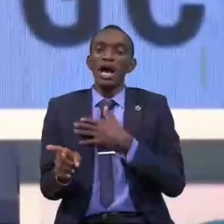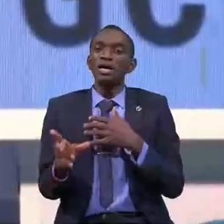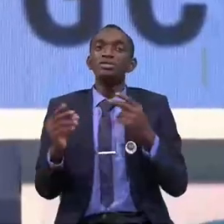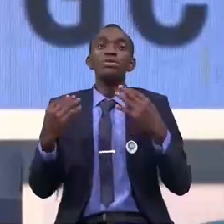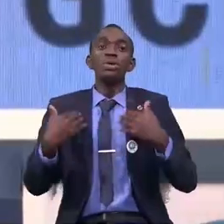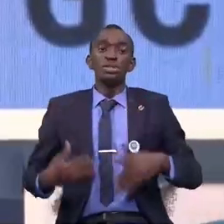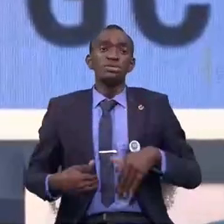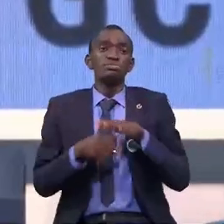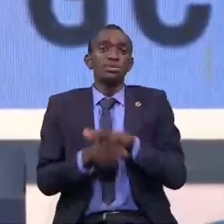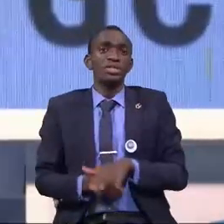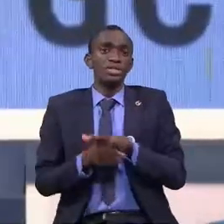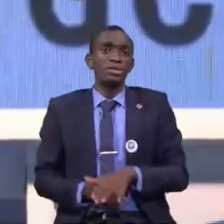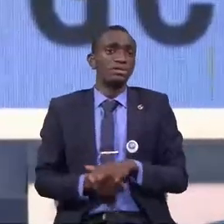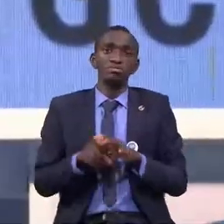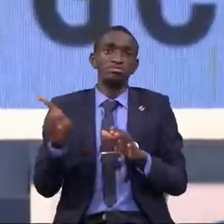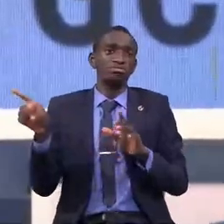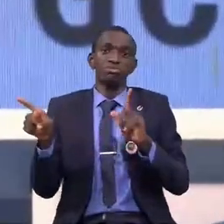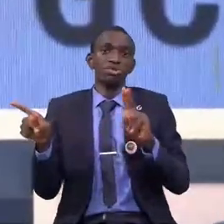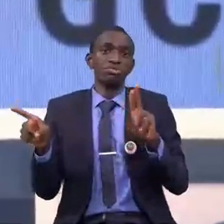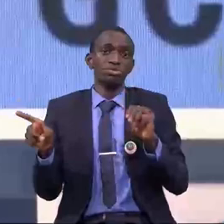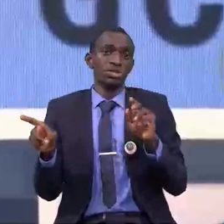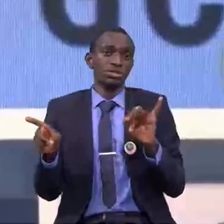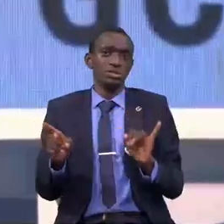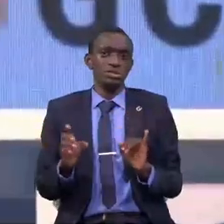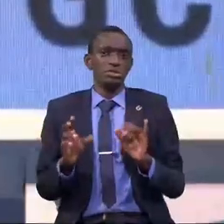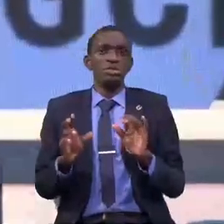Et personne n'a mis de pression sur moi.